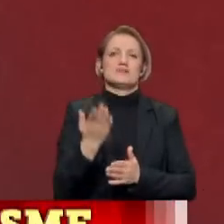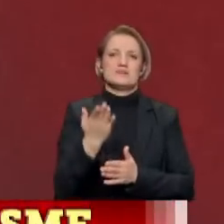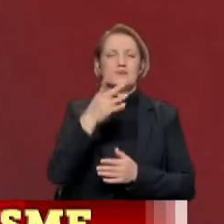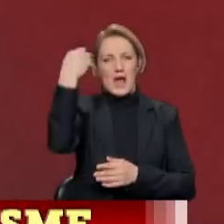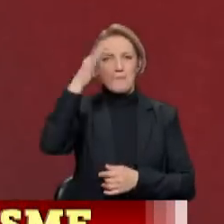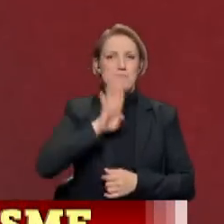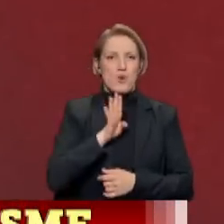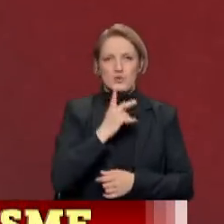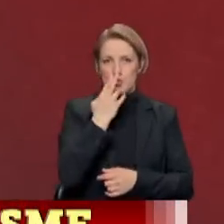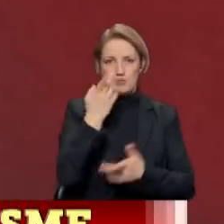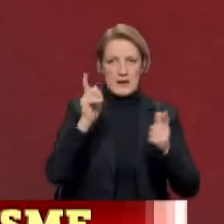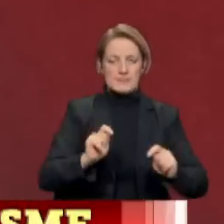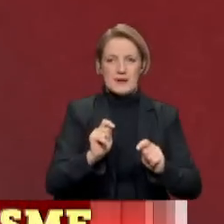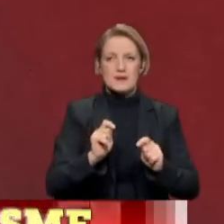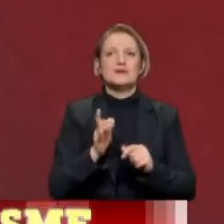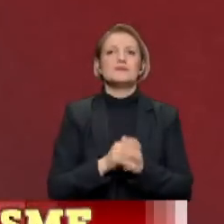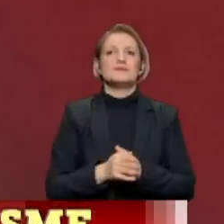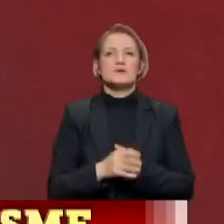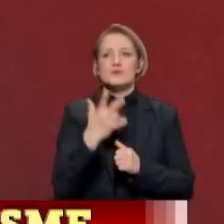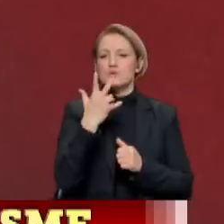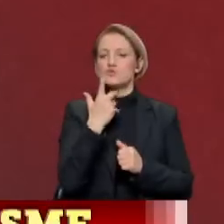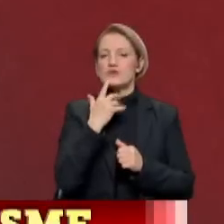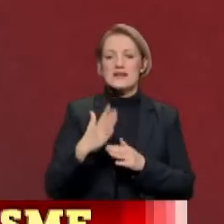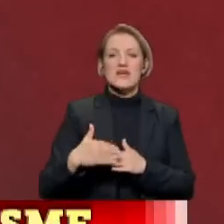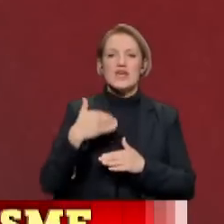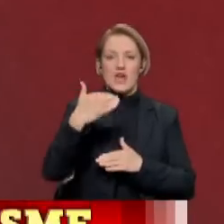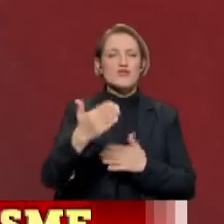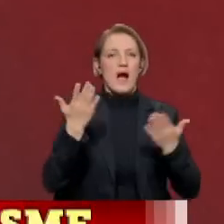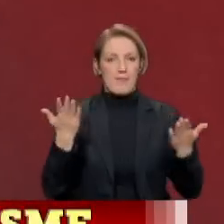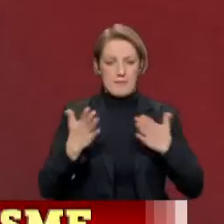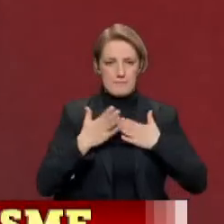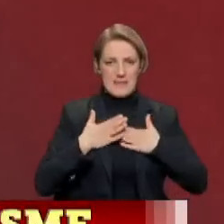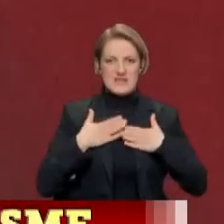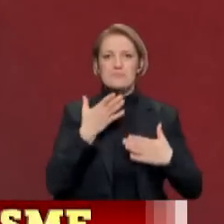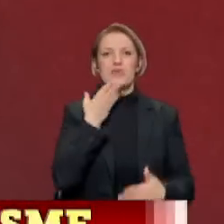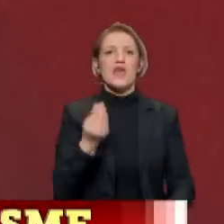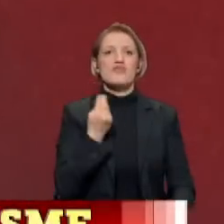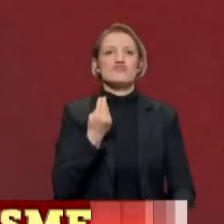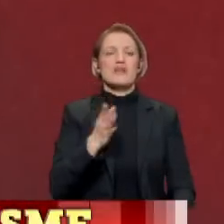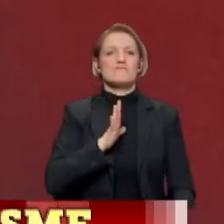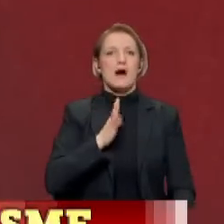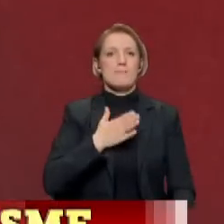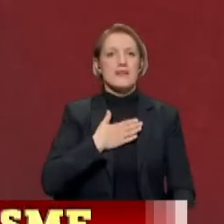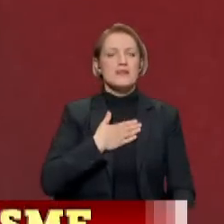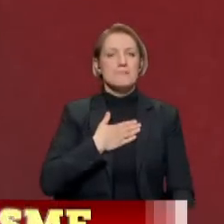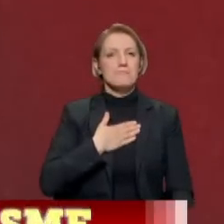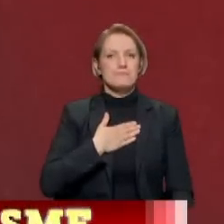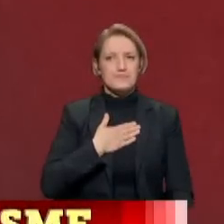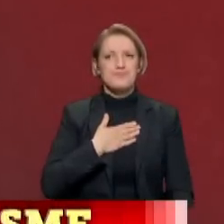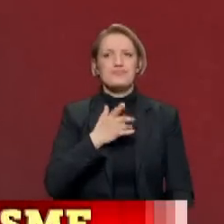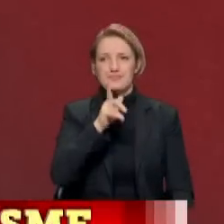Ekrem İmamoğlu'ndan. Aradan 3 yıl geçmiş olabilir ama benim gençliğim var, gençliğim diye bir